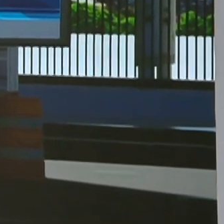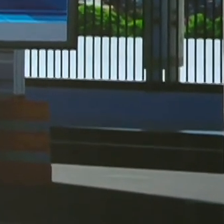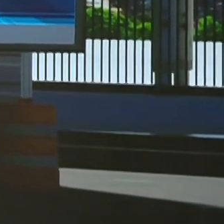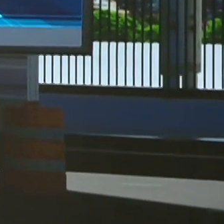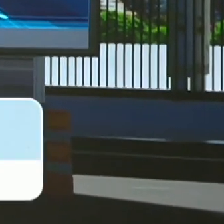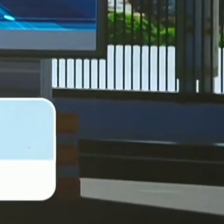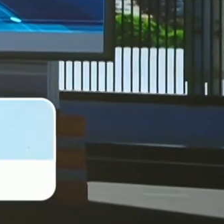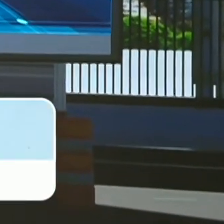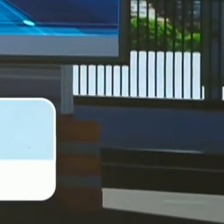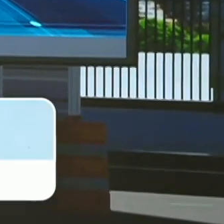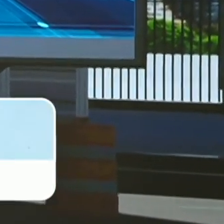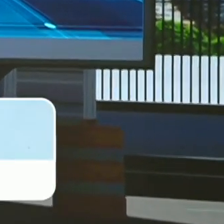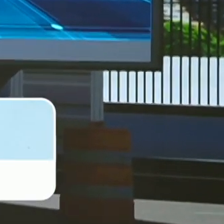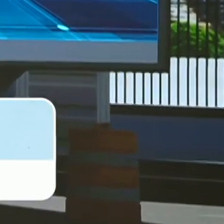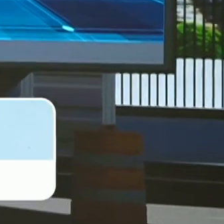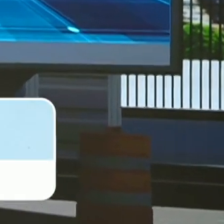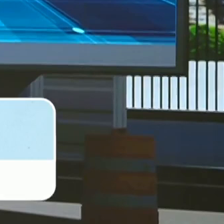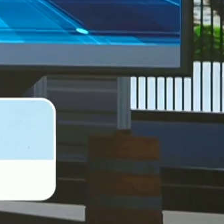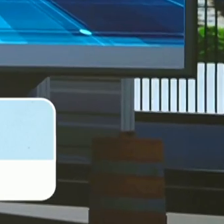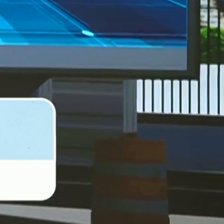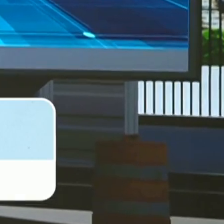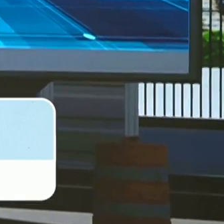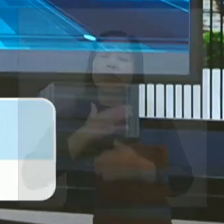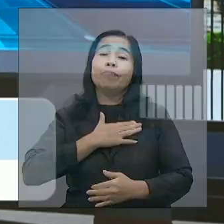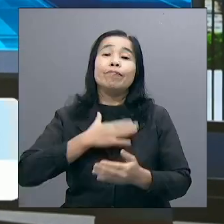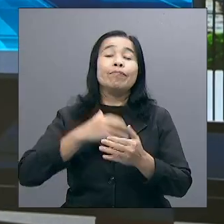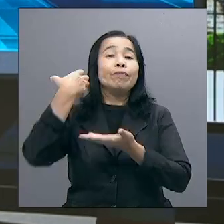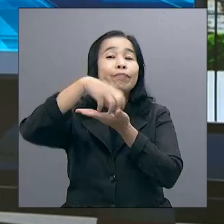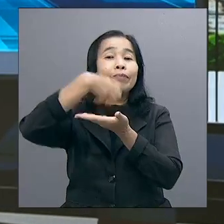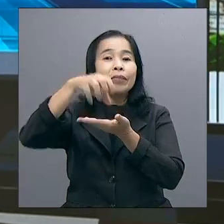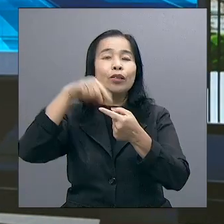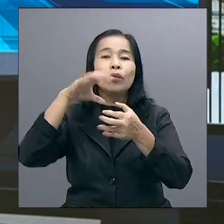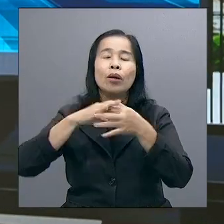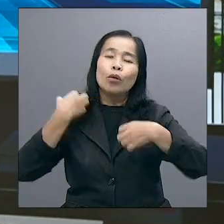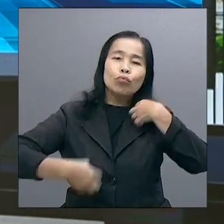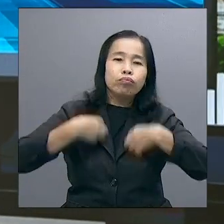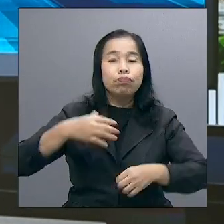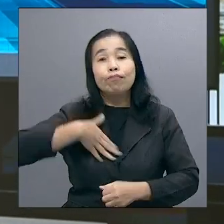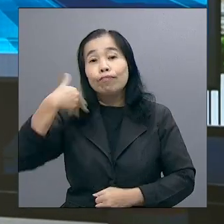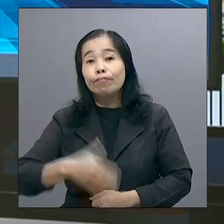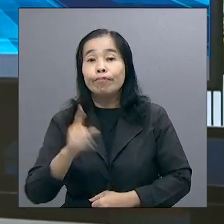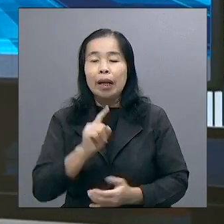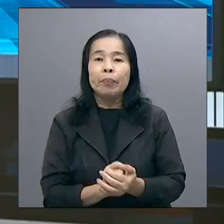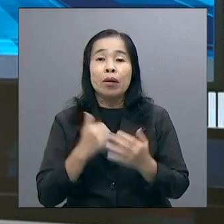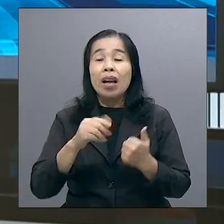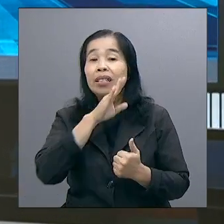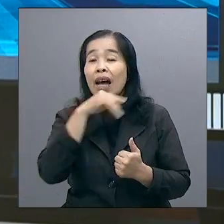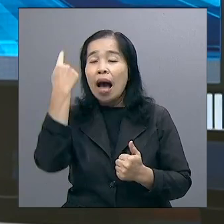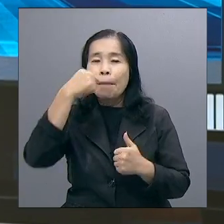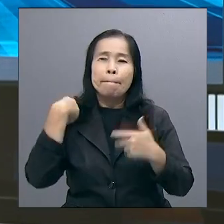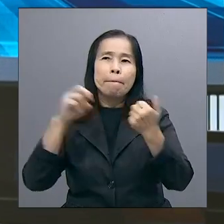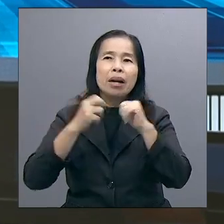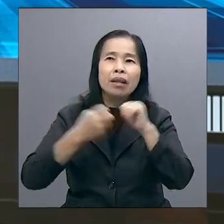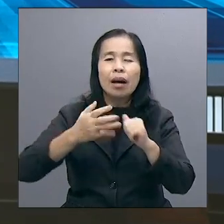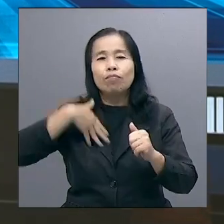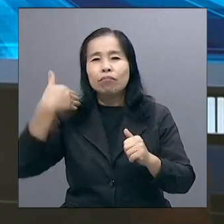สวัดีค่ะ ร้องทุกลงปายนี้มาแล้ววันนี้พบกับดีฉันที่ดารัฐ อนัตรกิติค่ะทุคนผชมค่ะ ใมปัญหาเดเืรอนใจ น้ำ